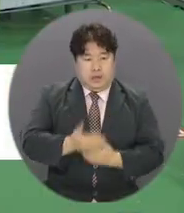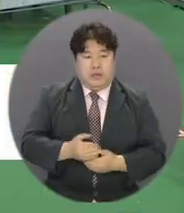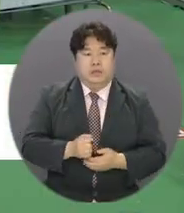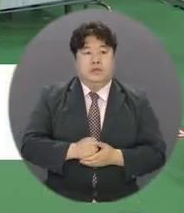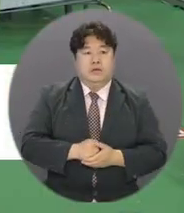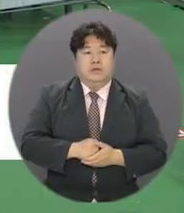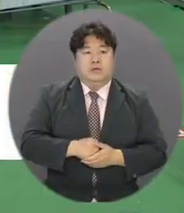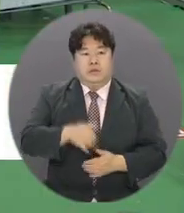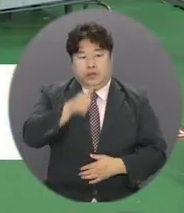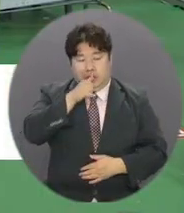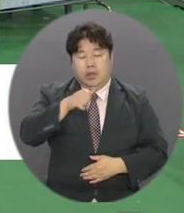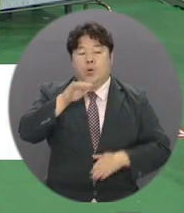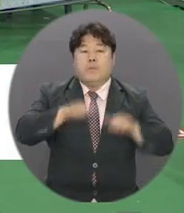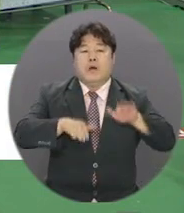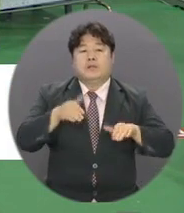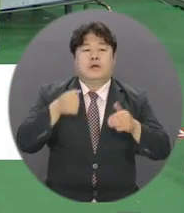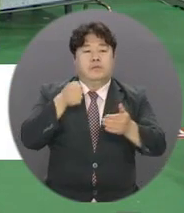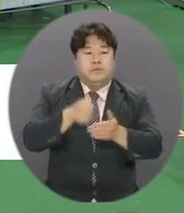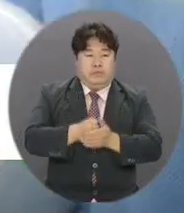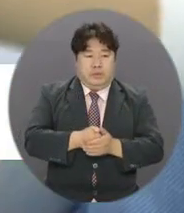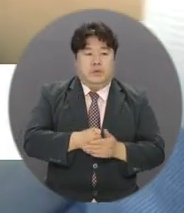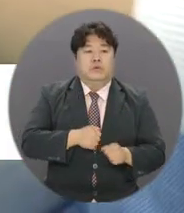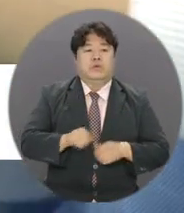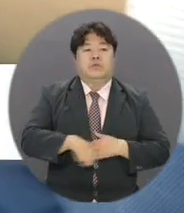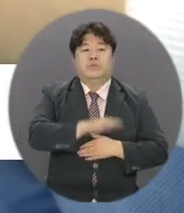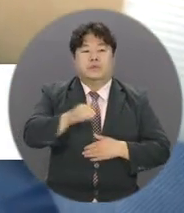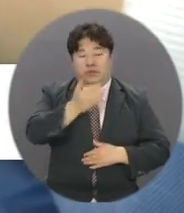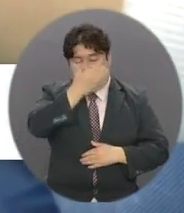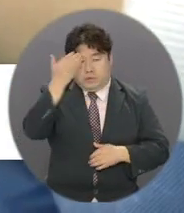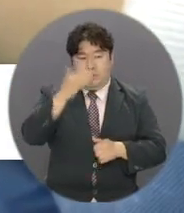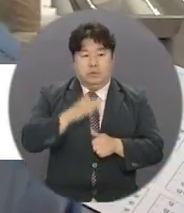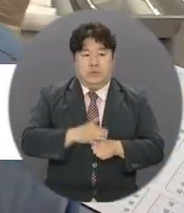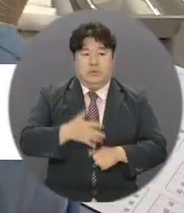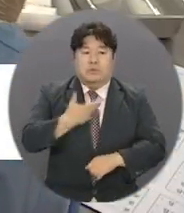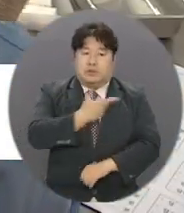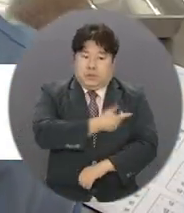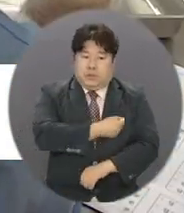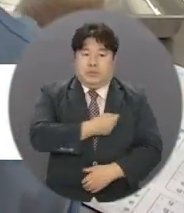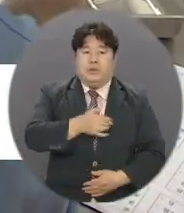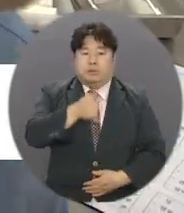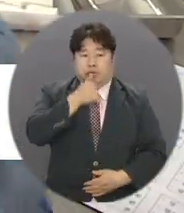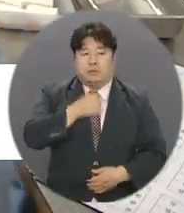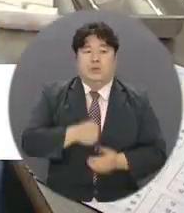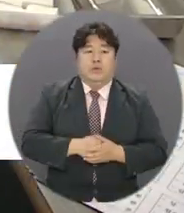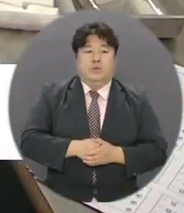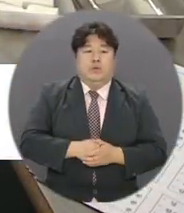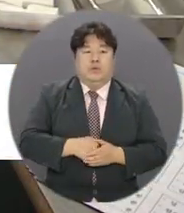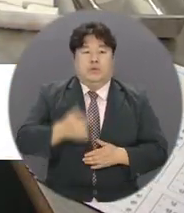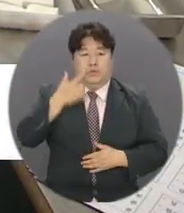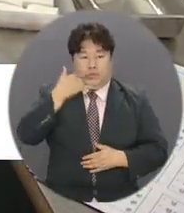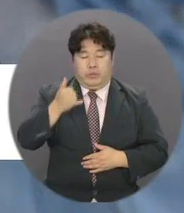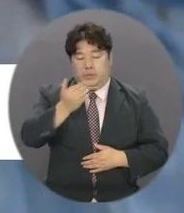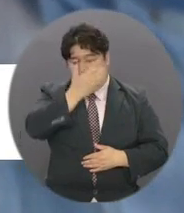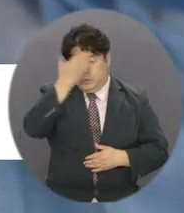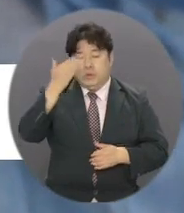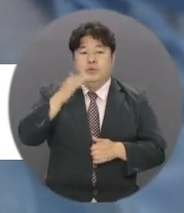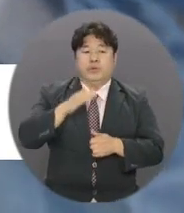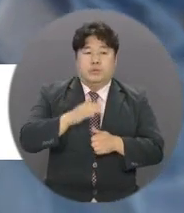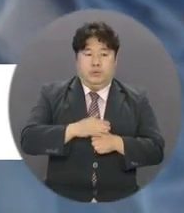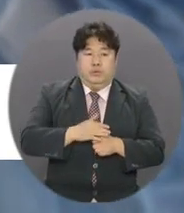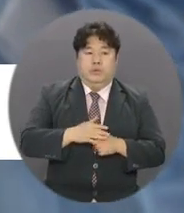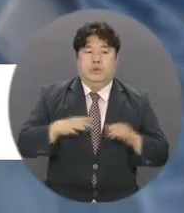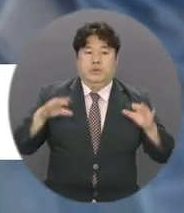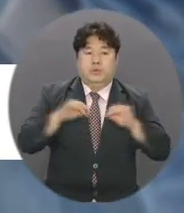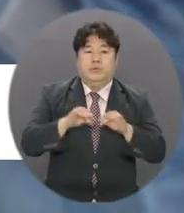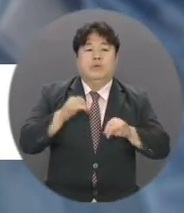안전성은 뭐 있다고 판단을 했고요. 우리 청소년들은 꼭 그 접종을 할 수 있도록 부모님들과 청소년들이